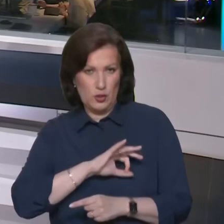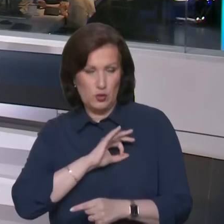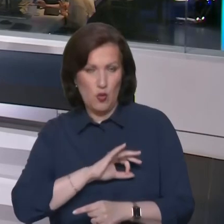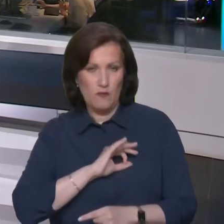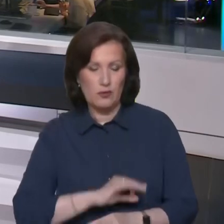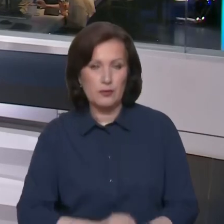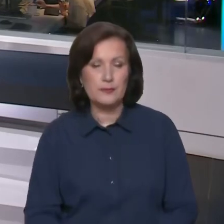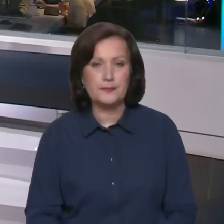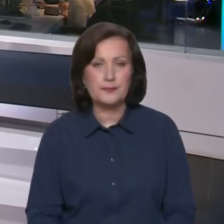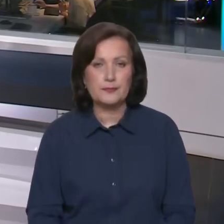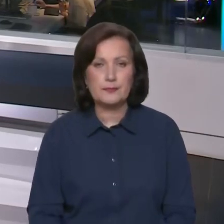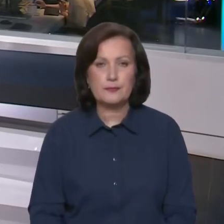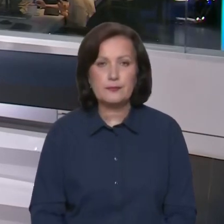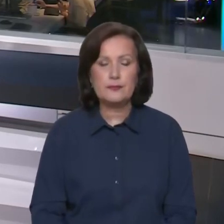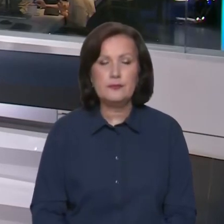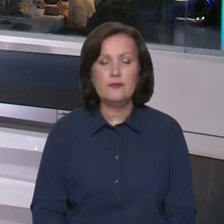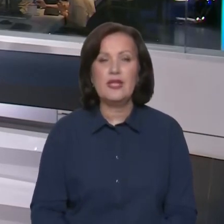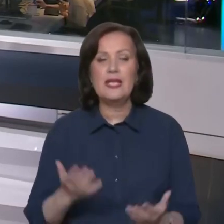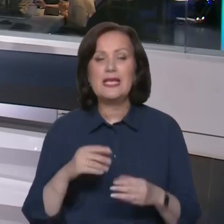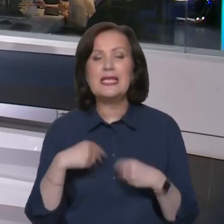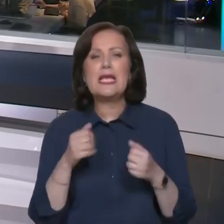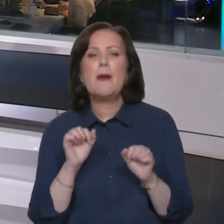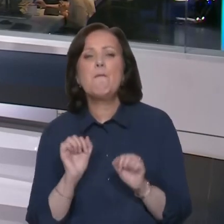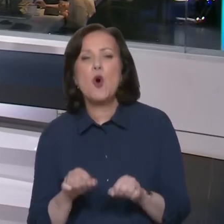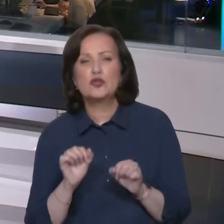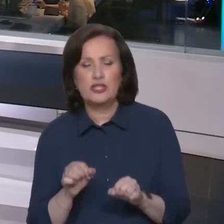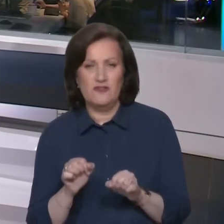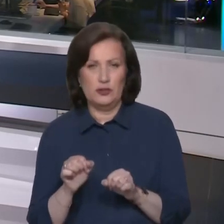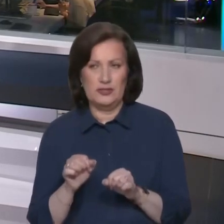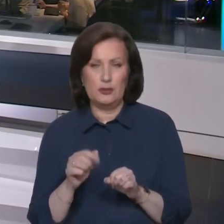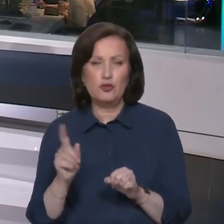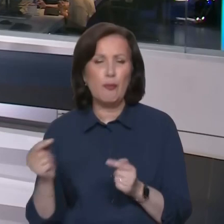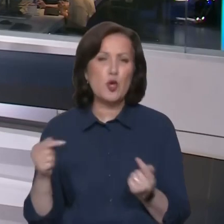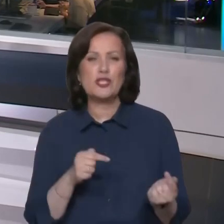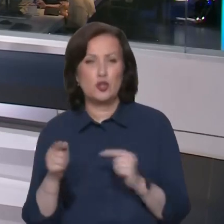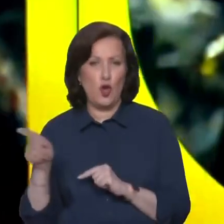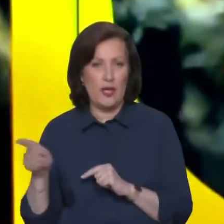модернізована версія полягає? Які вона дає їм можливості, як їм протистояти?